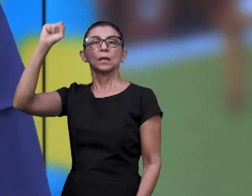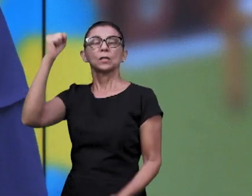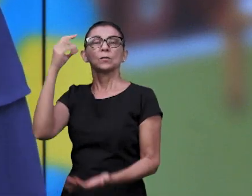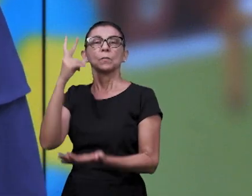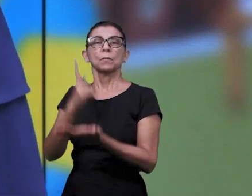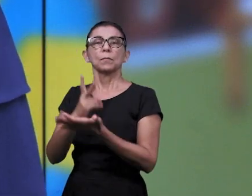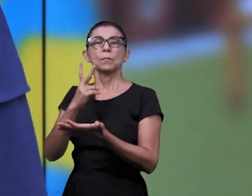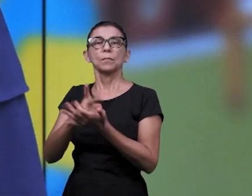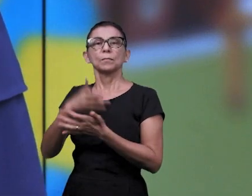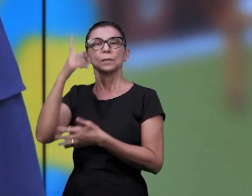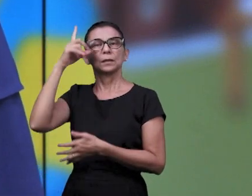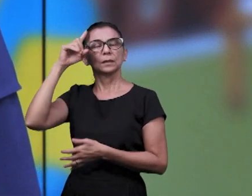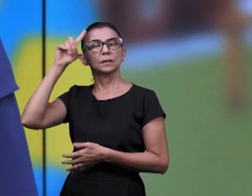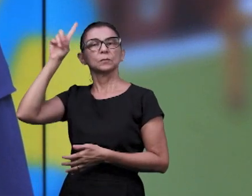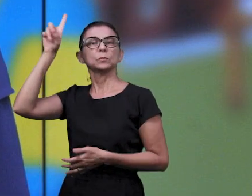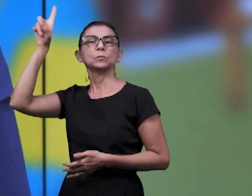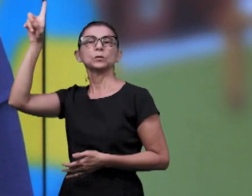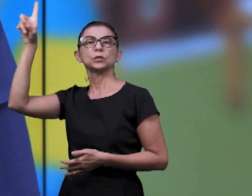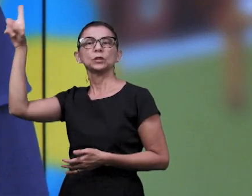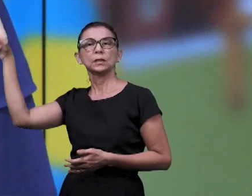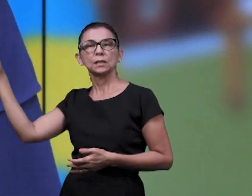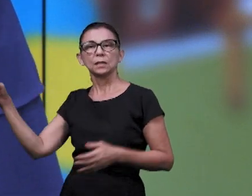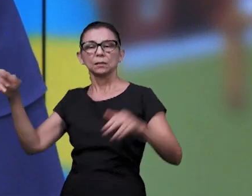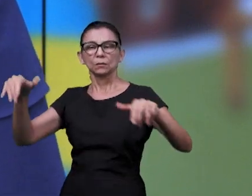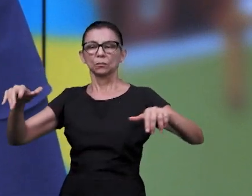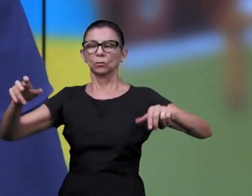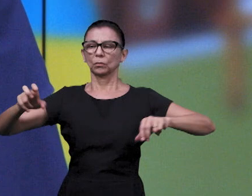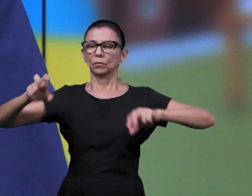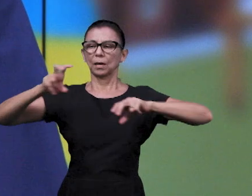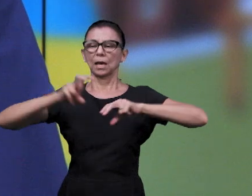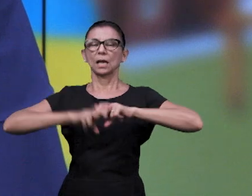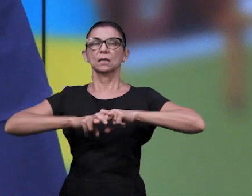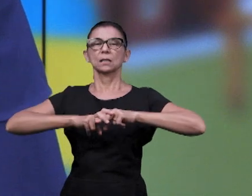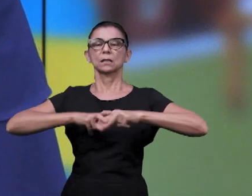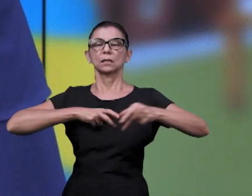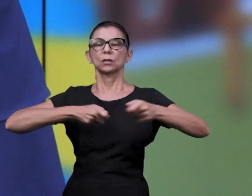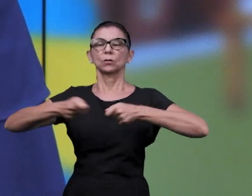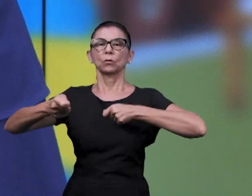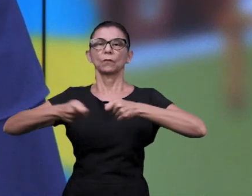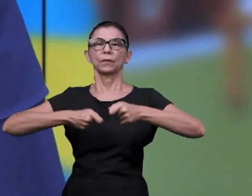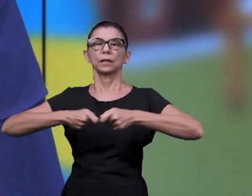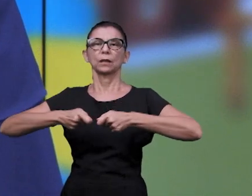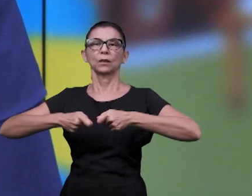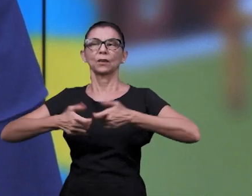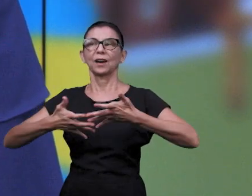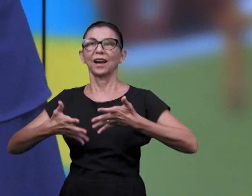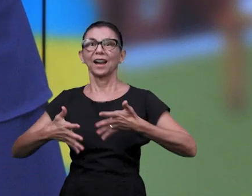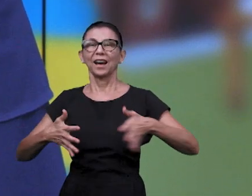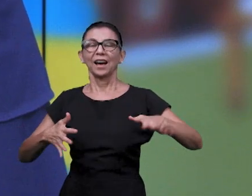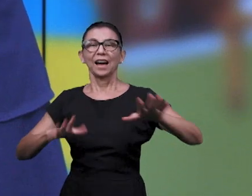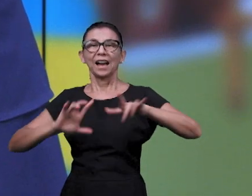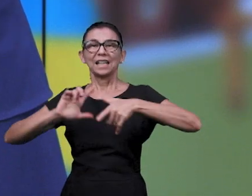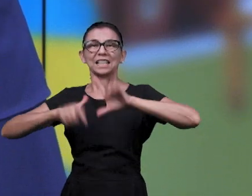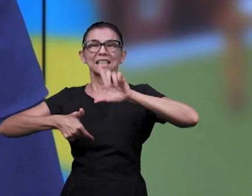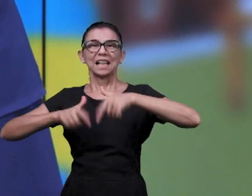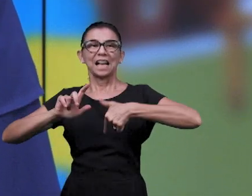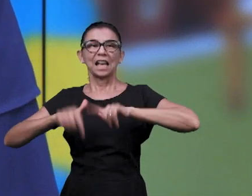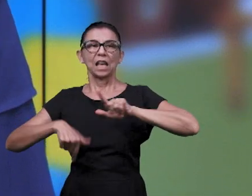trône et a commencé à régner sur Israël. Et quand on a pris cette nouvelle que Salomon